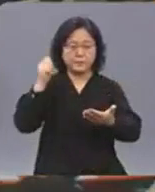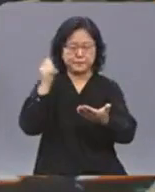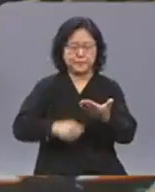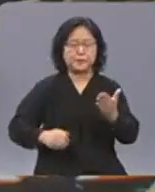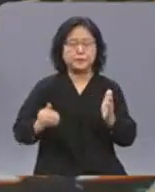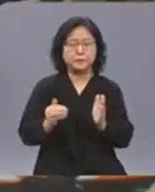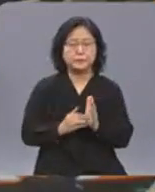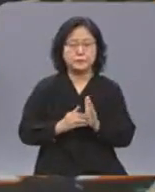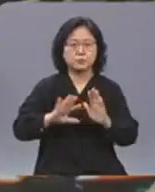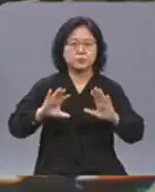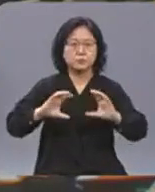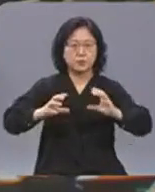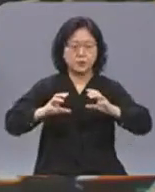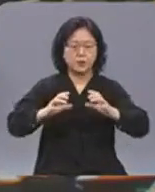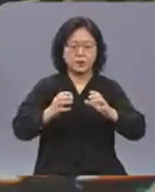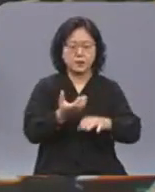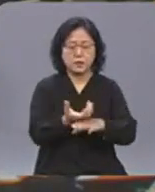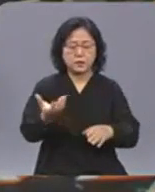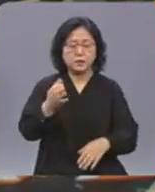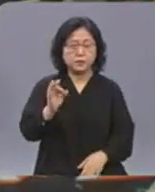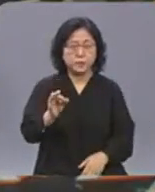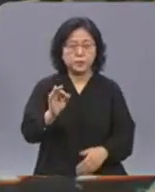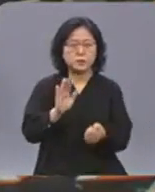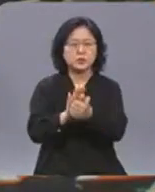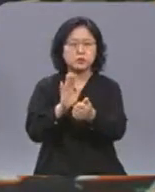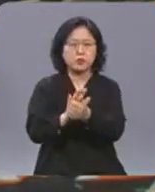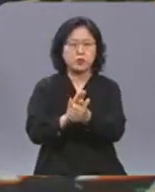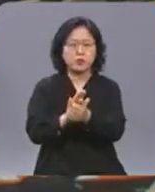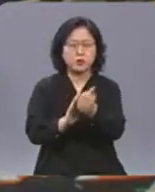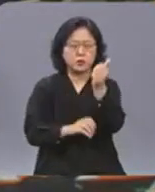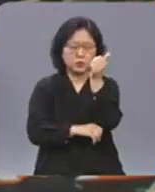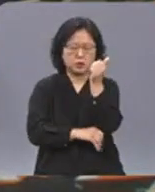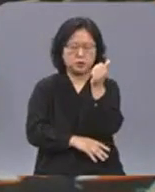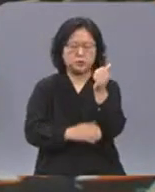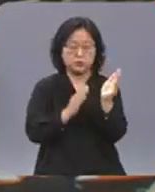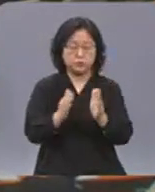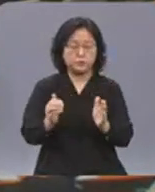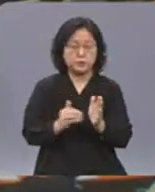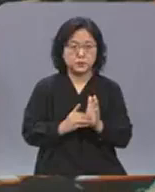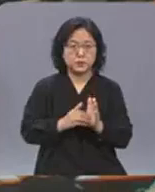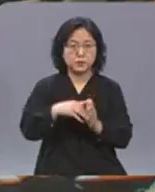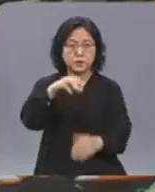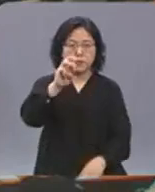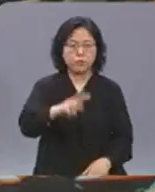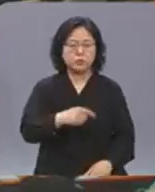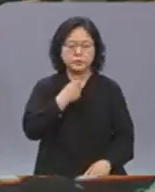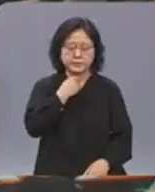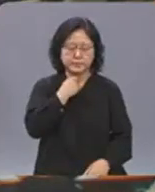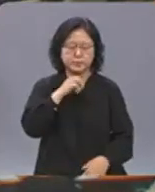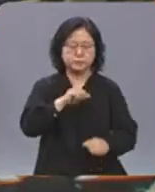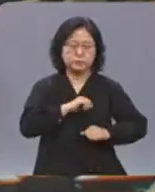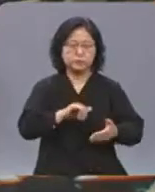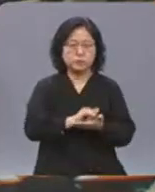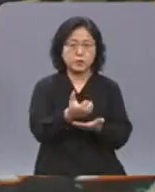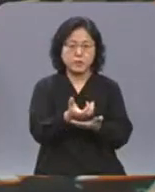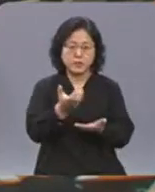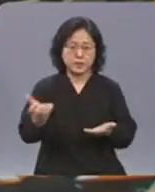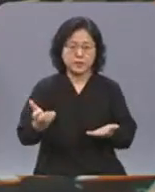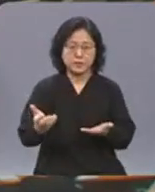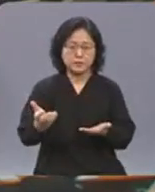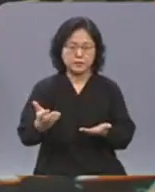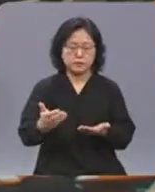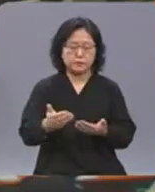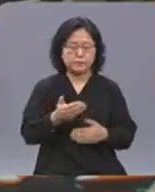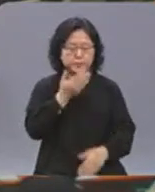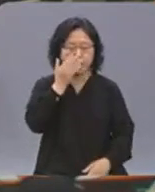통과했습니다 국가가 이전 비용을 지원할 수 있는 근거가 마련되면서 광주에 수건 사업인 군공항 이전이